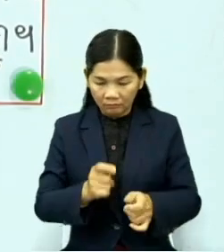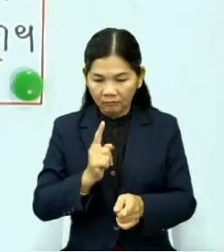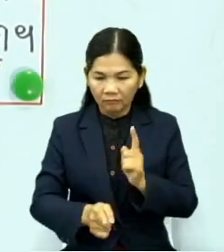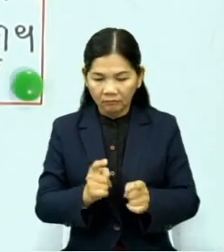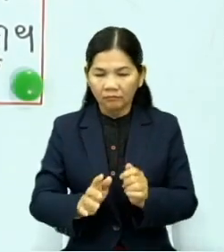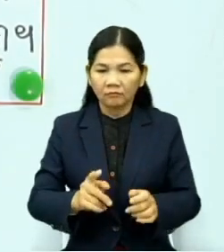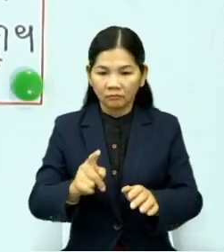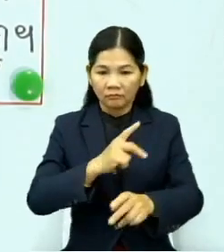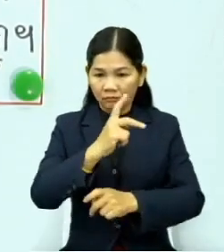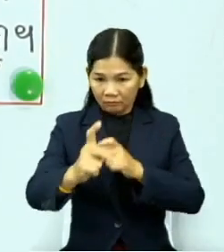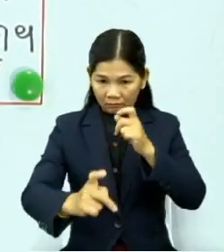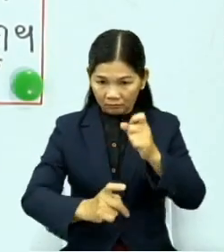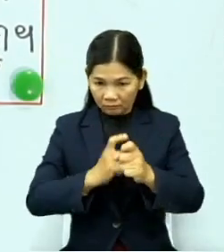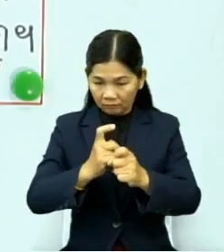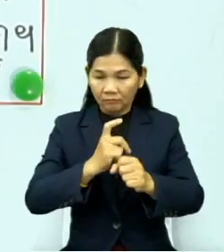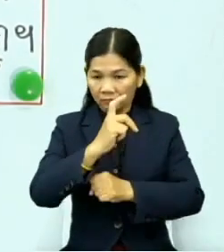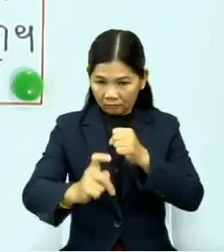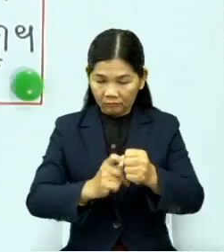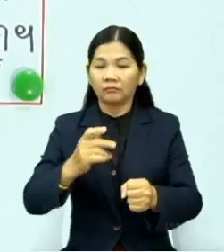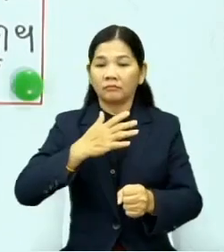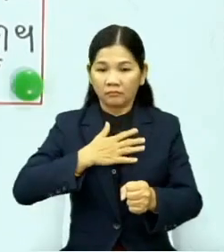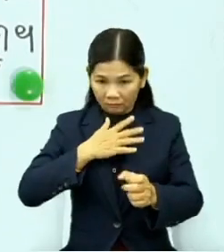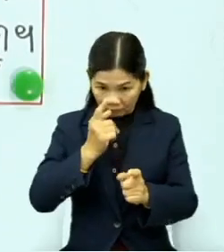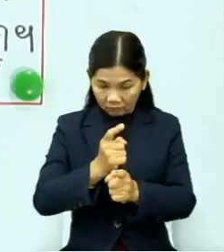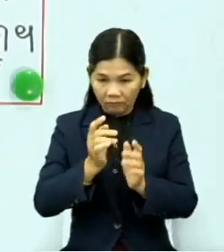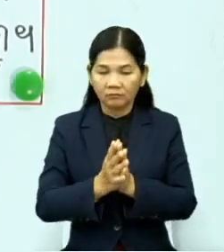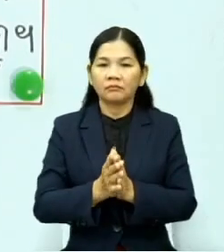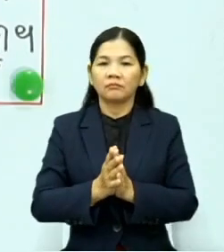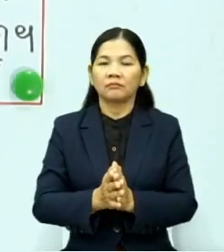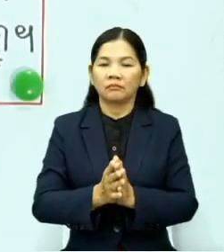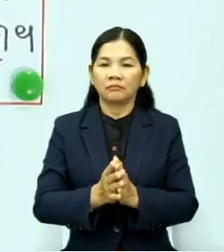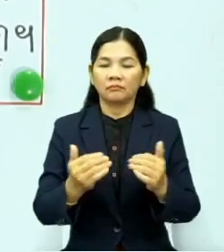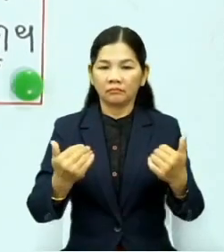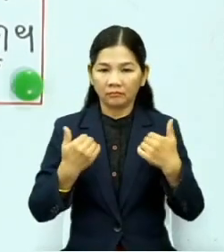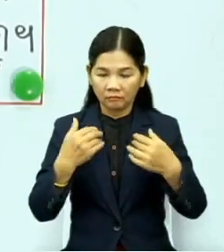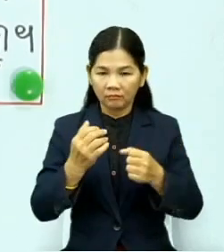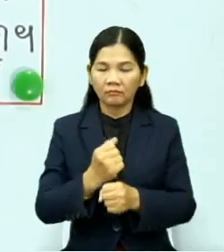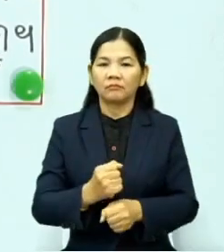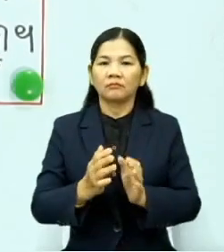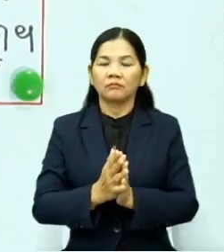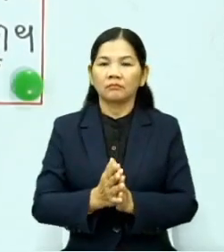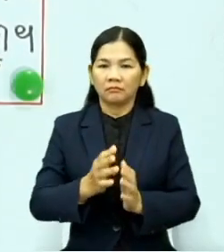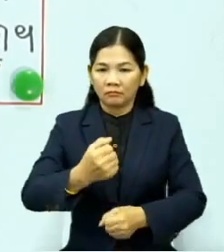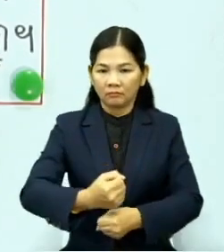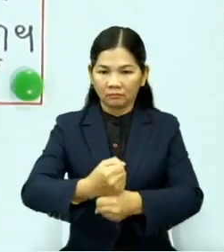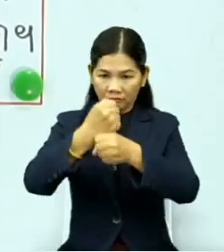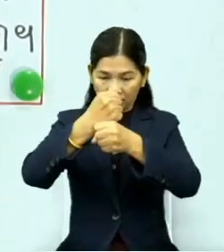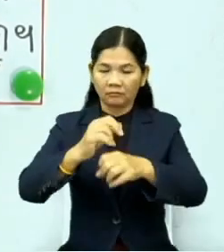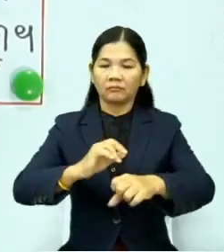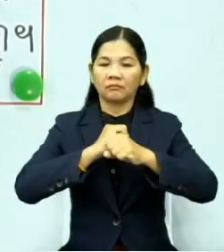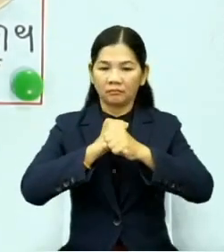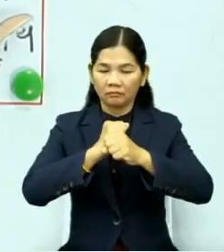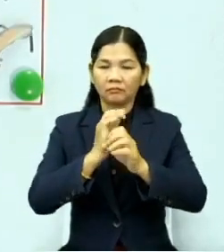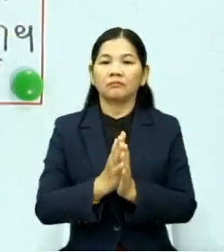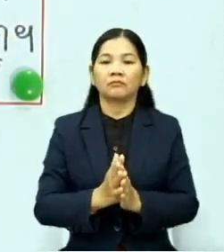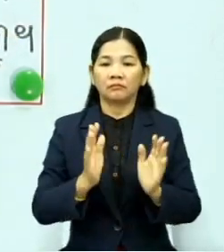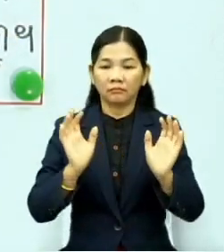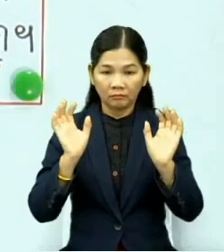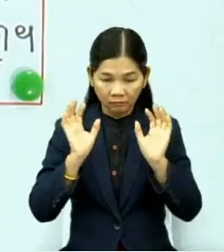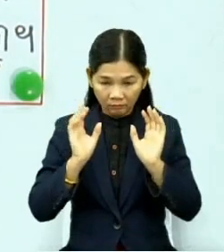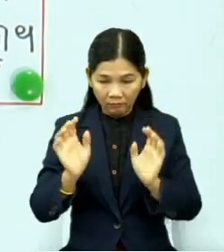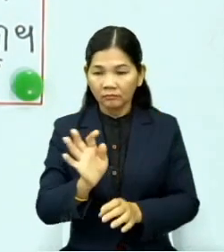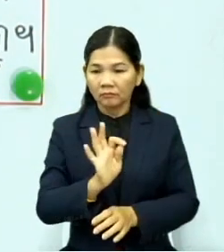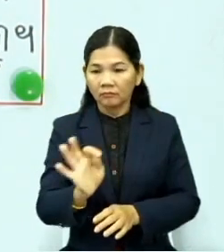ង់វង្សខ្ញុំត្រូវចាលើកស្ទួយនិងថែរក្សាការពារវាកុំ